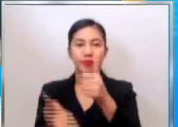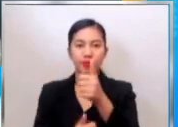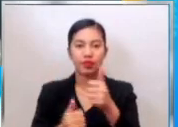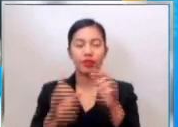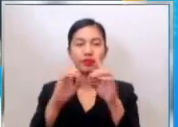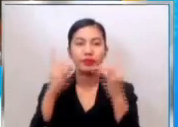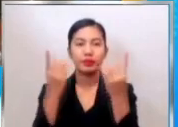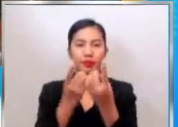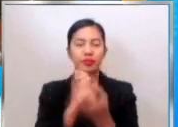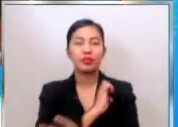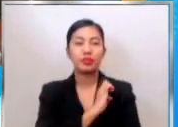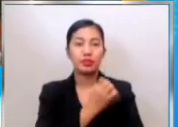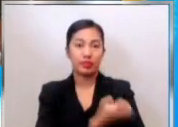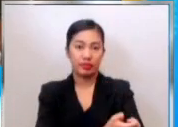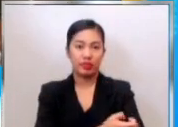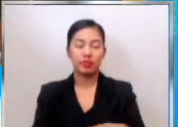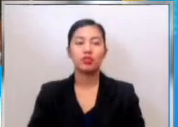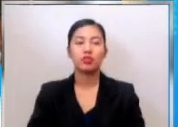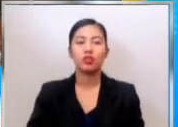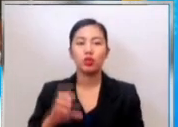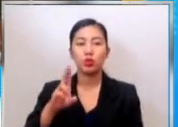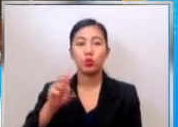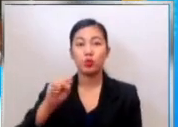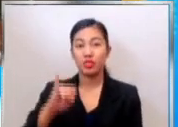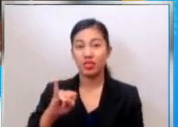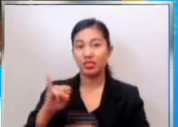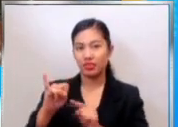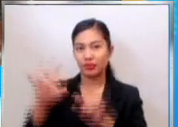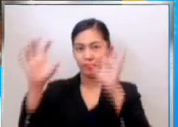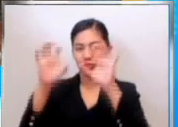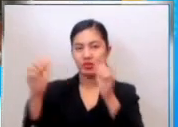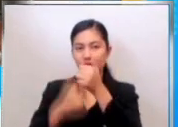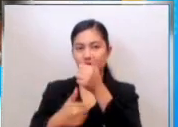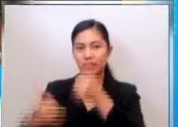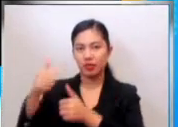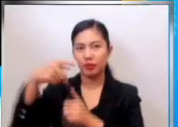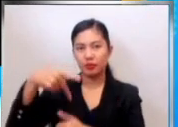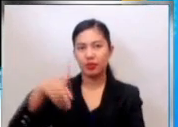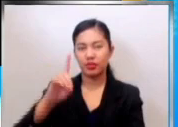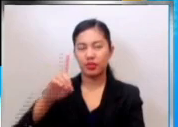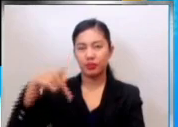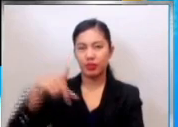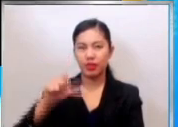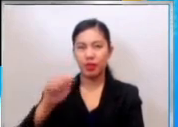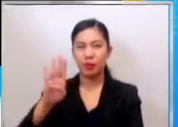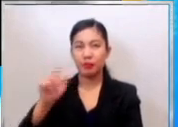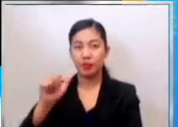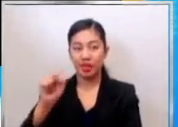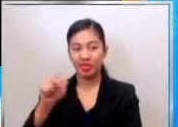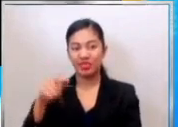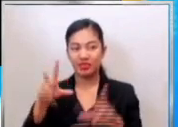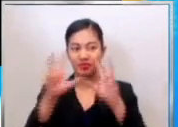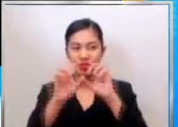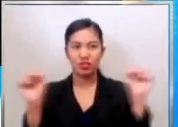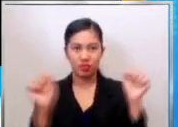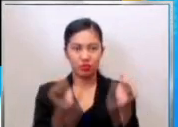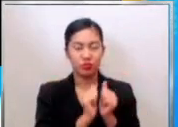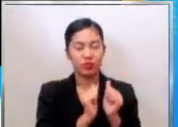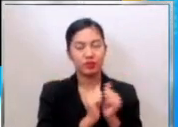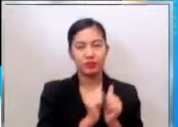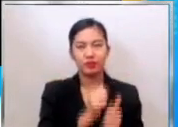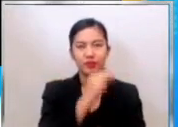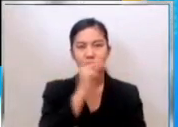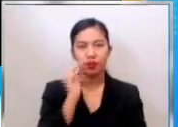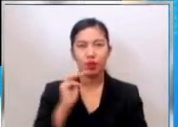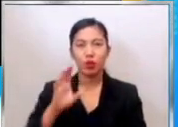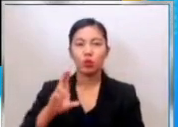Cusi, ang presidente ng PDP Laban Faction na kabanggaan ng paksyon ni Pacquiao. Giit ni Cusi, wala silang nilalabag na batas dahil